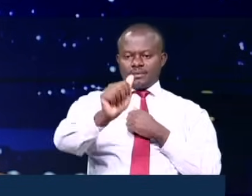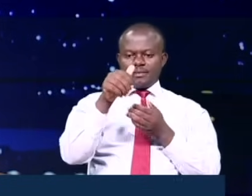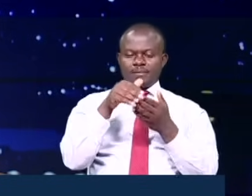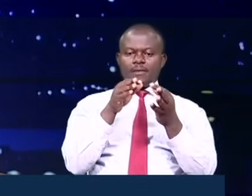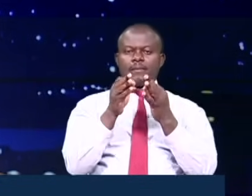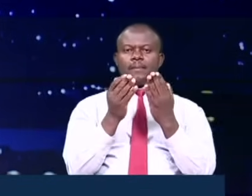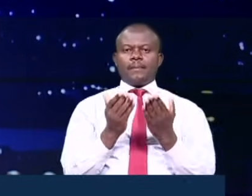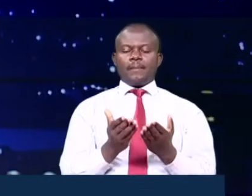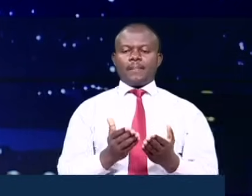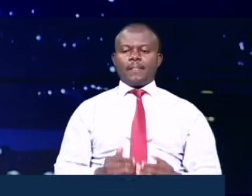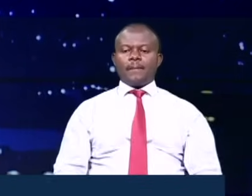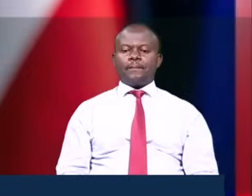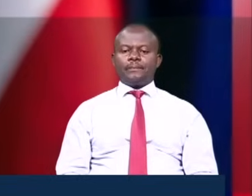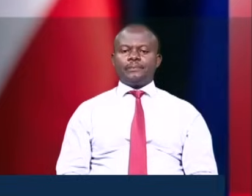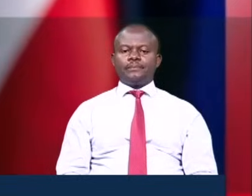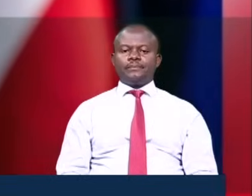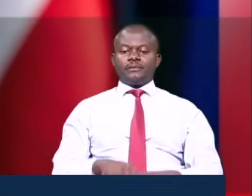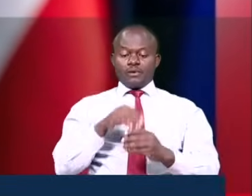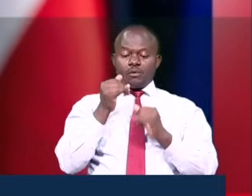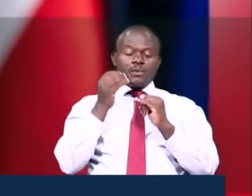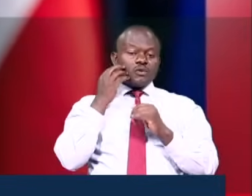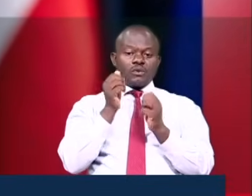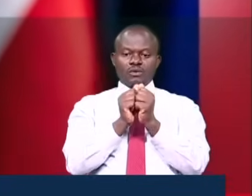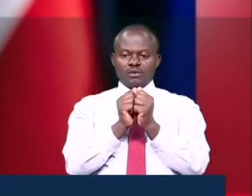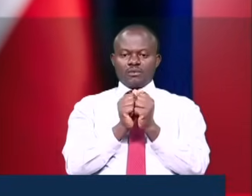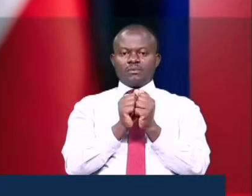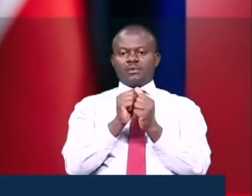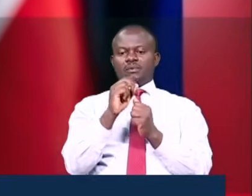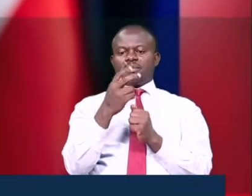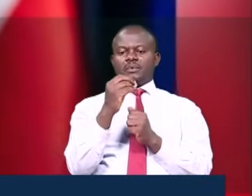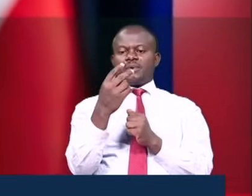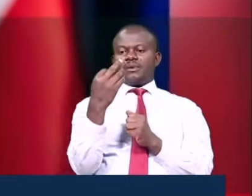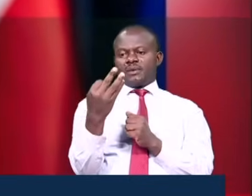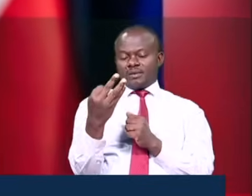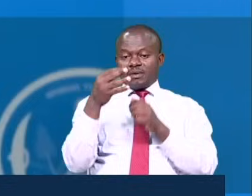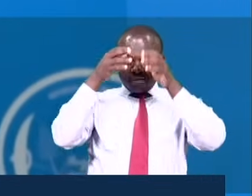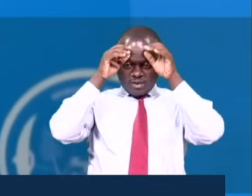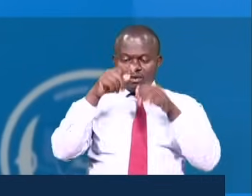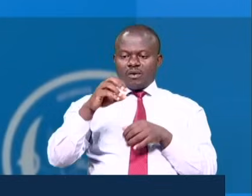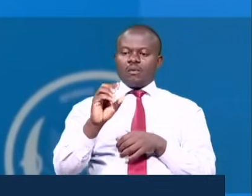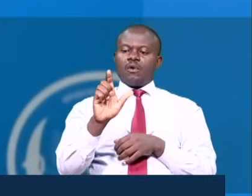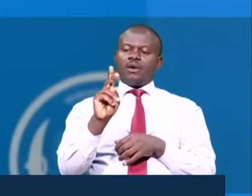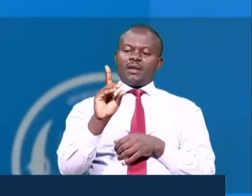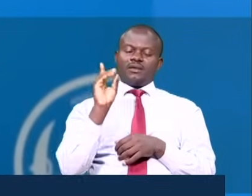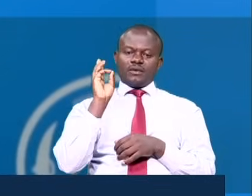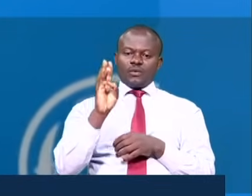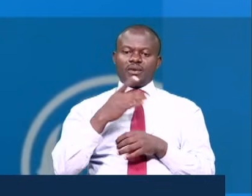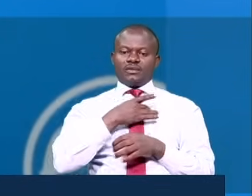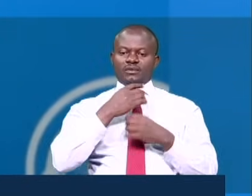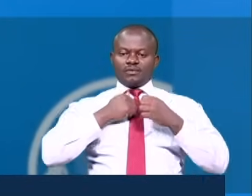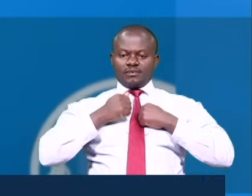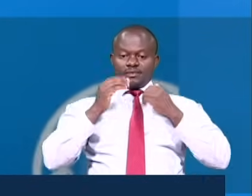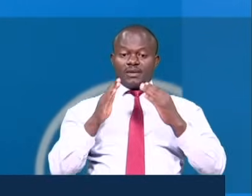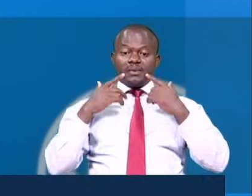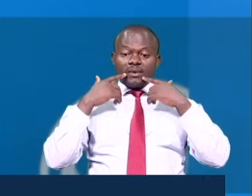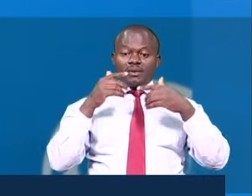Pierre Kagabo Mu mpera z'ukwezi kwa 2023 Perezida wa Polonye Andrzej Duda azasura u Rwanda. Ibi byahishuwe